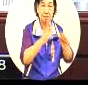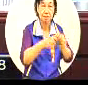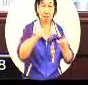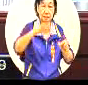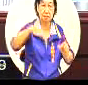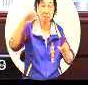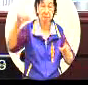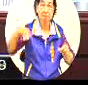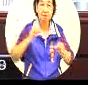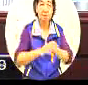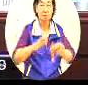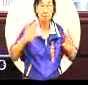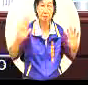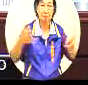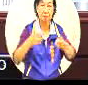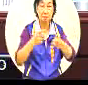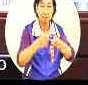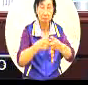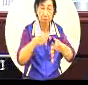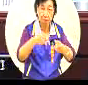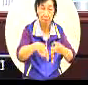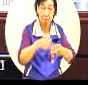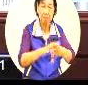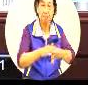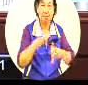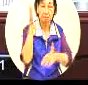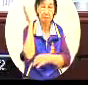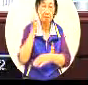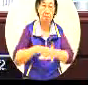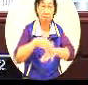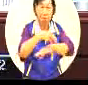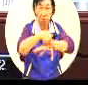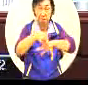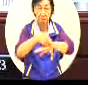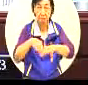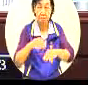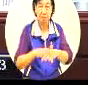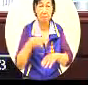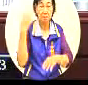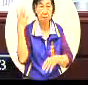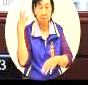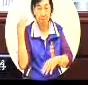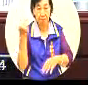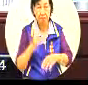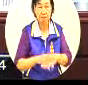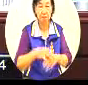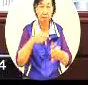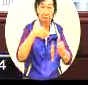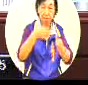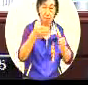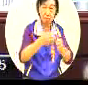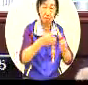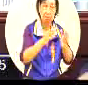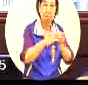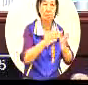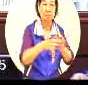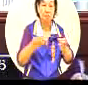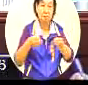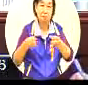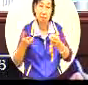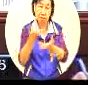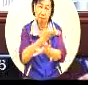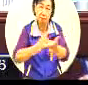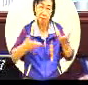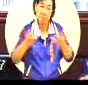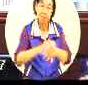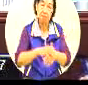划。我们刚我大概前几天也在跟教育局讨论，我认为这个部分可以给我